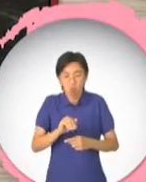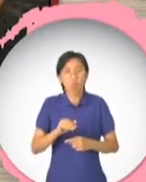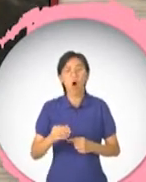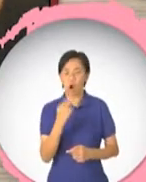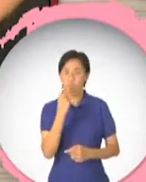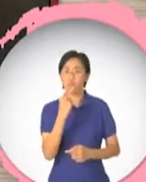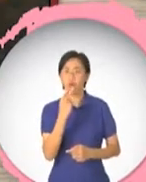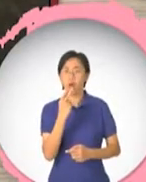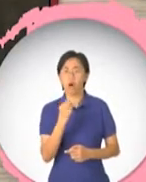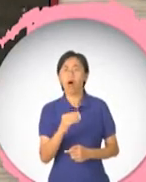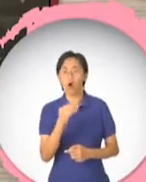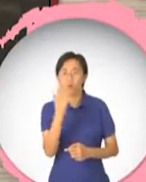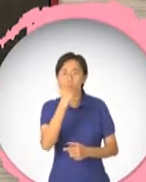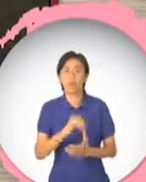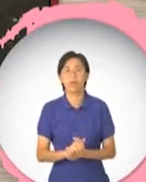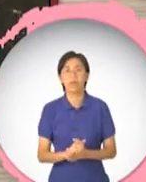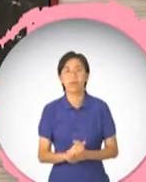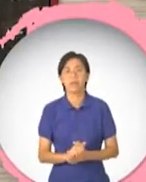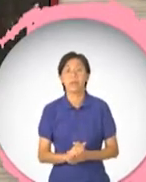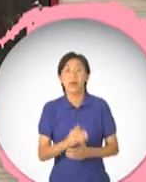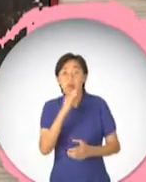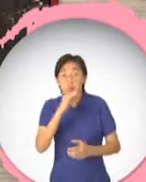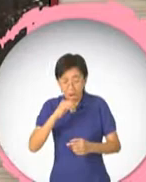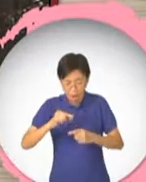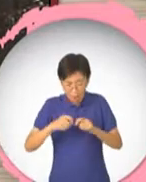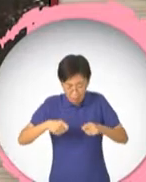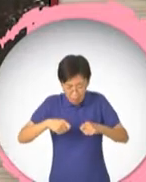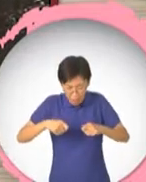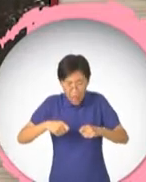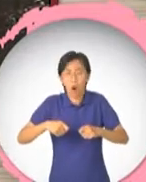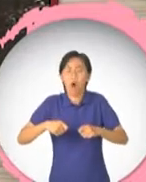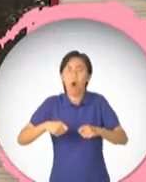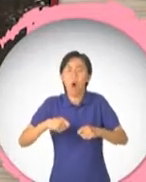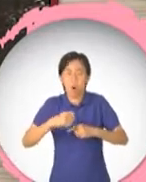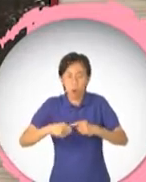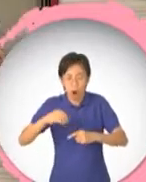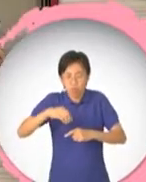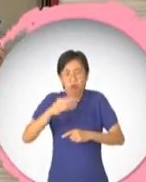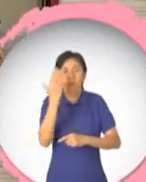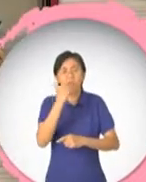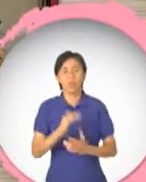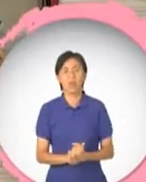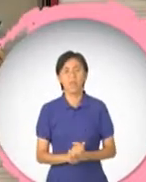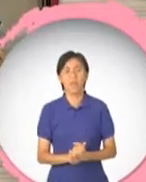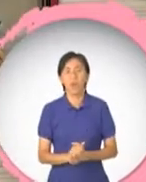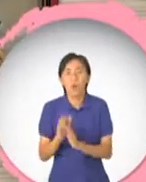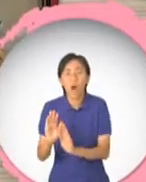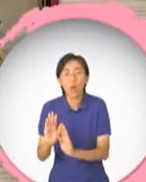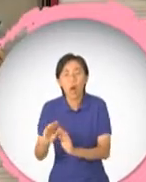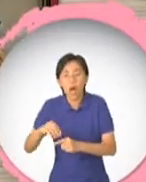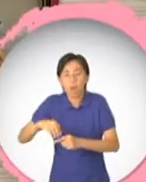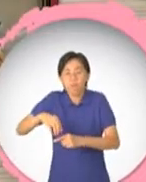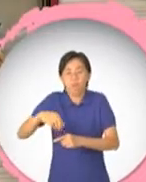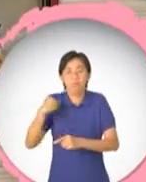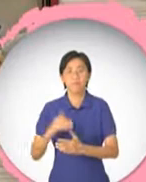ราทำเสร็จเรียบร้อยแล้วตรงปลายเนี่ยค่ะให้เก็บเข้าไปด้านในด้วยนะคะเพราะว่าเดี๋ยวเวลาหมักมันจะดีดตัวออกมานะคะจากนั้นก็แตะ